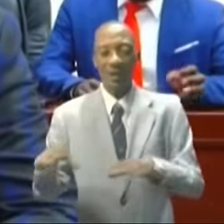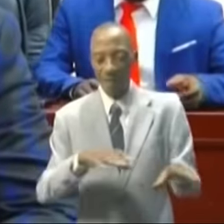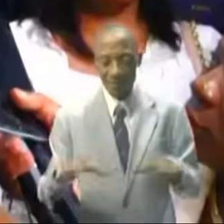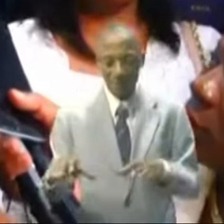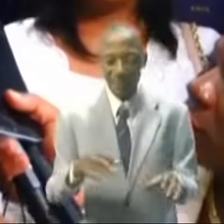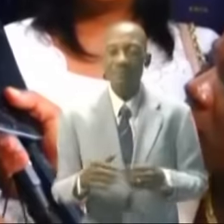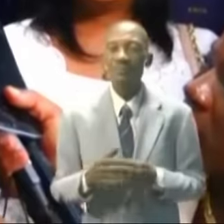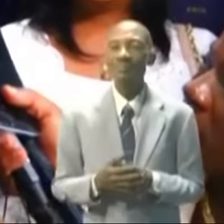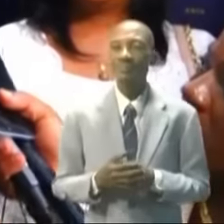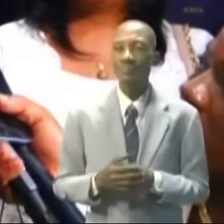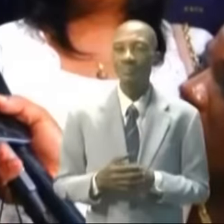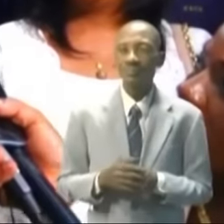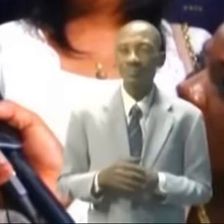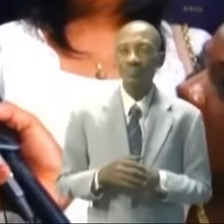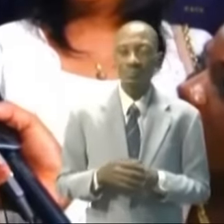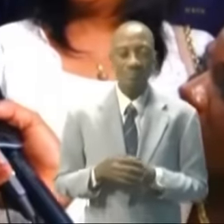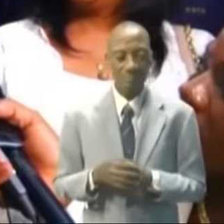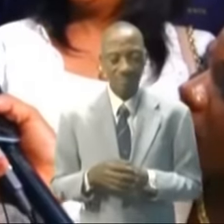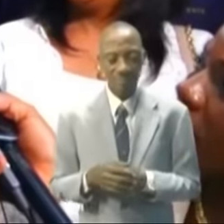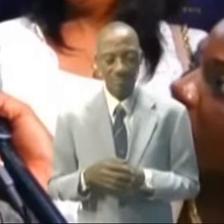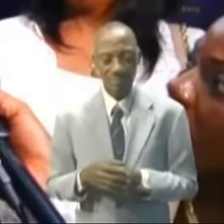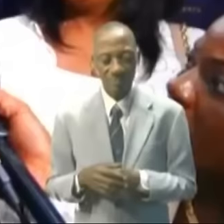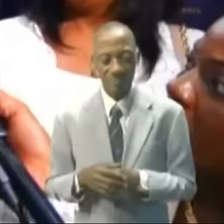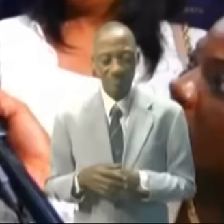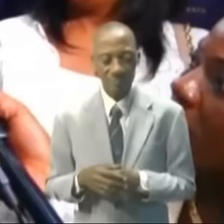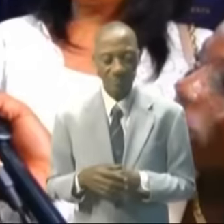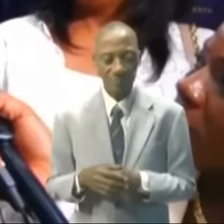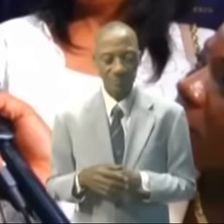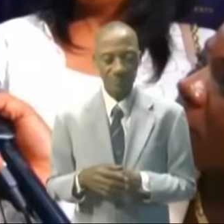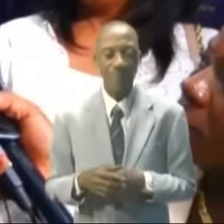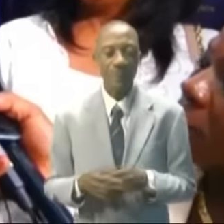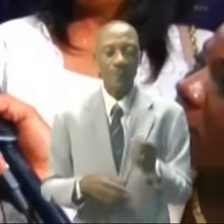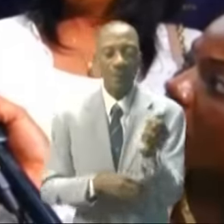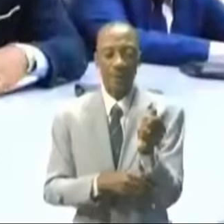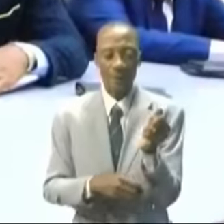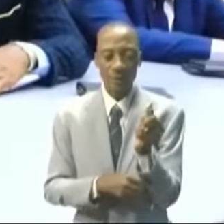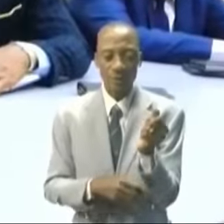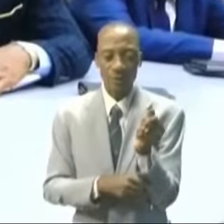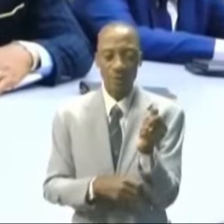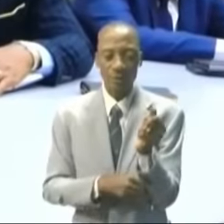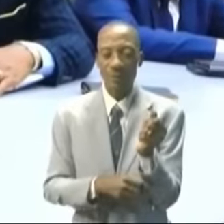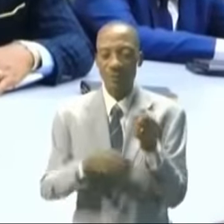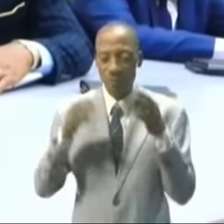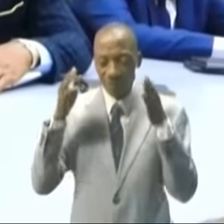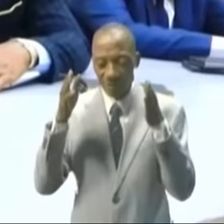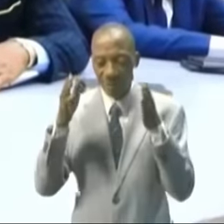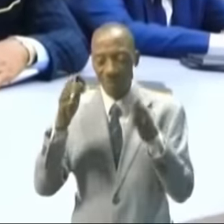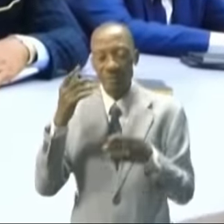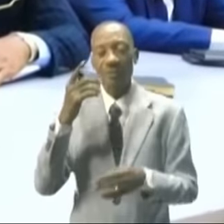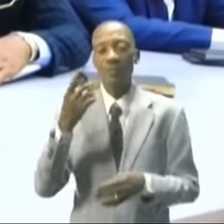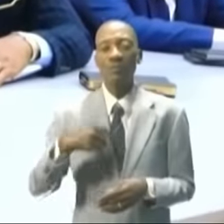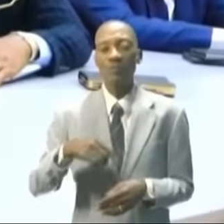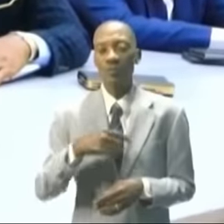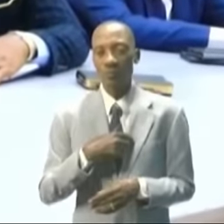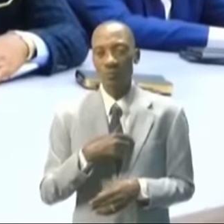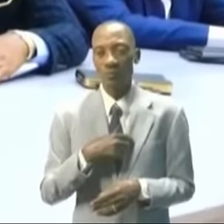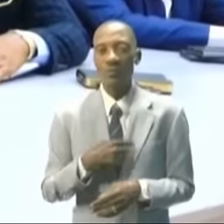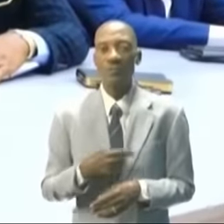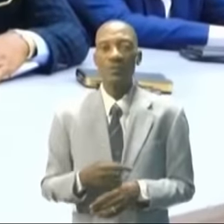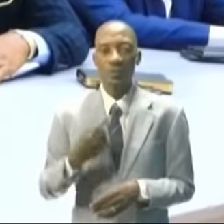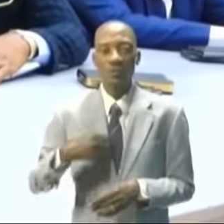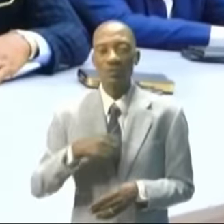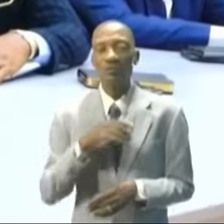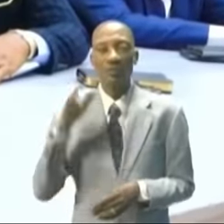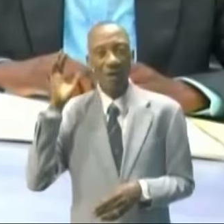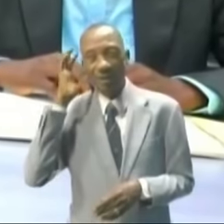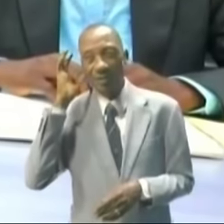que les hommes sont faits pour affronter des défis. Mon appel a été entendu. Nous disons